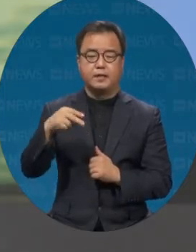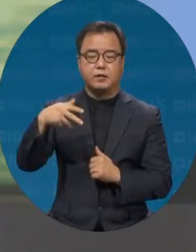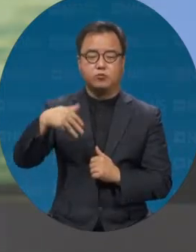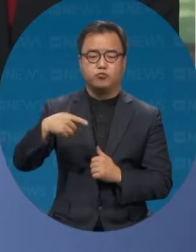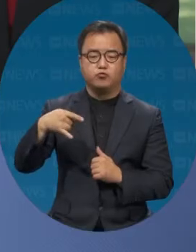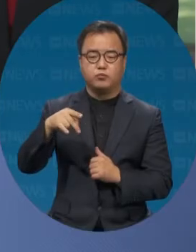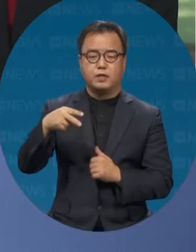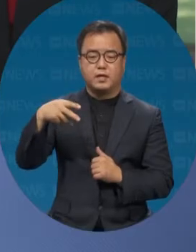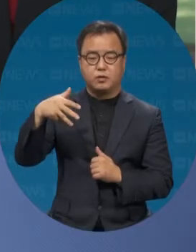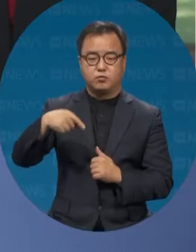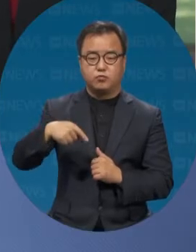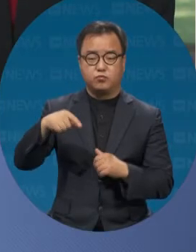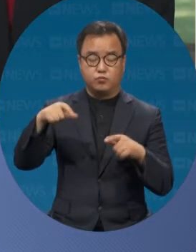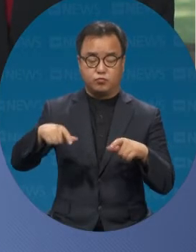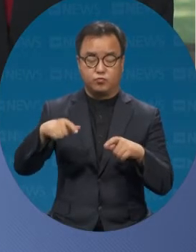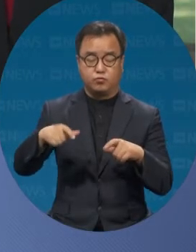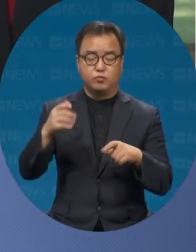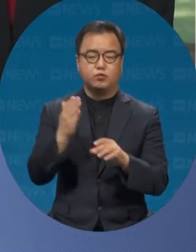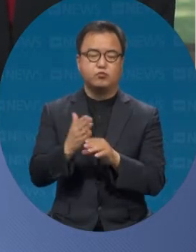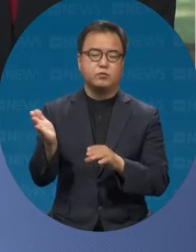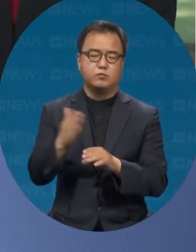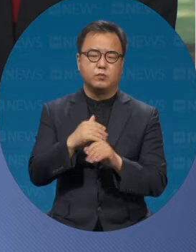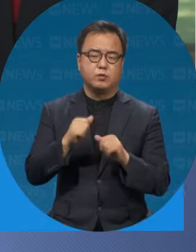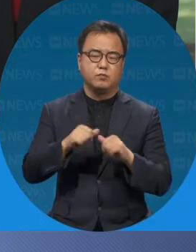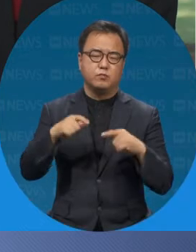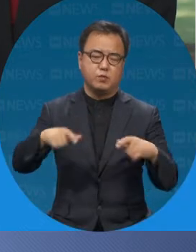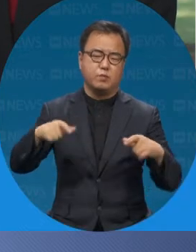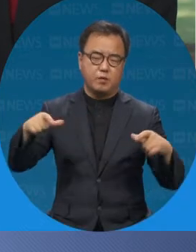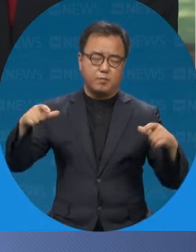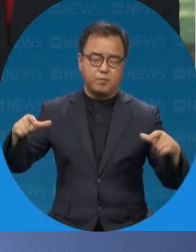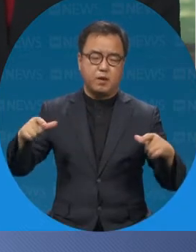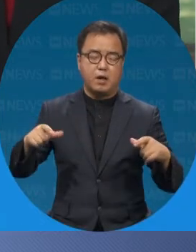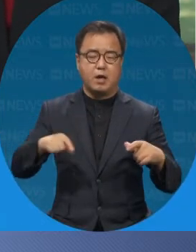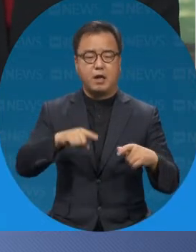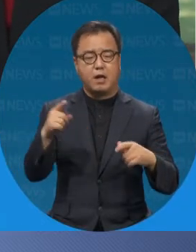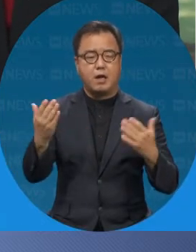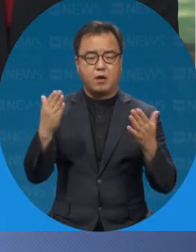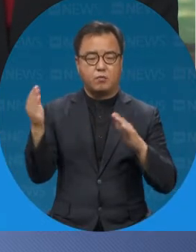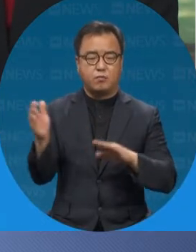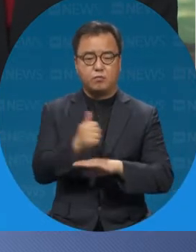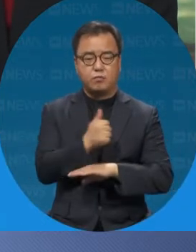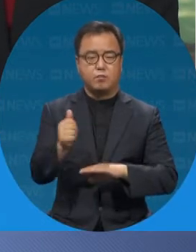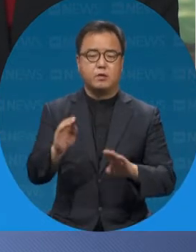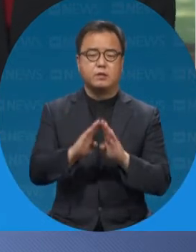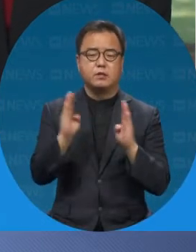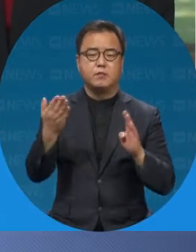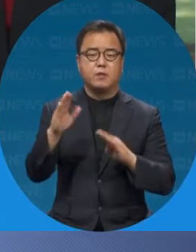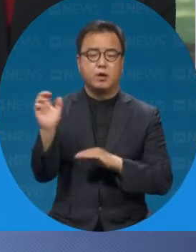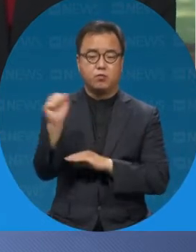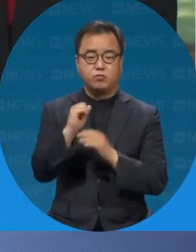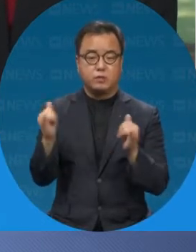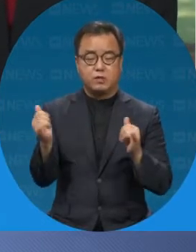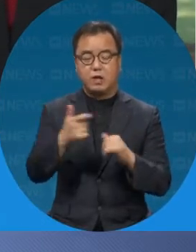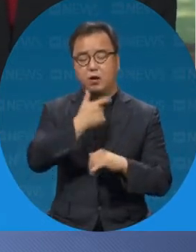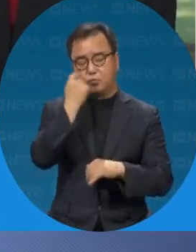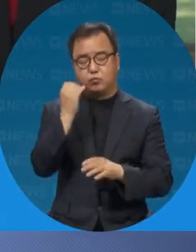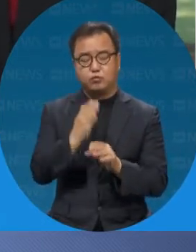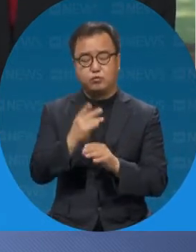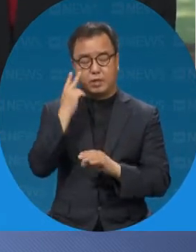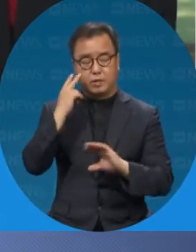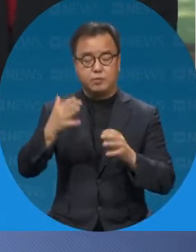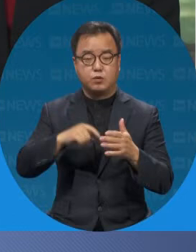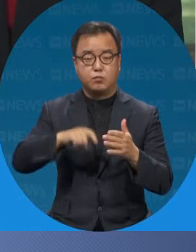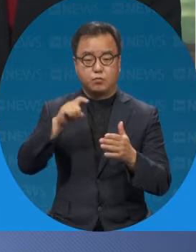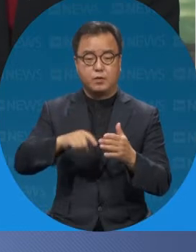미국 전역으로 확산되고 있는 상황인데요. 이 등교를 재개해도 운전기사가 턱없이 부족하다 보니까 미국의